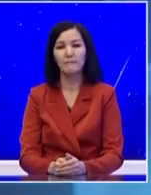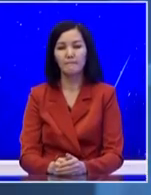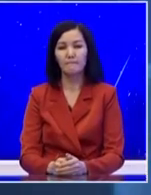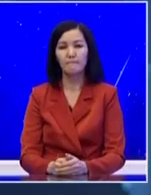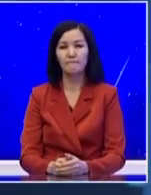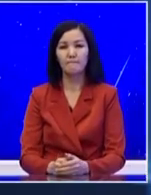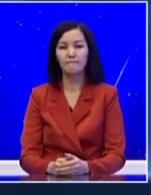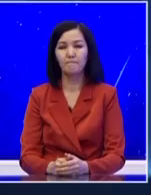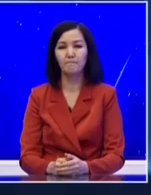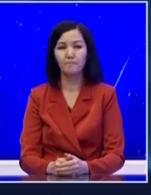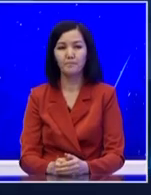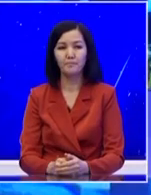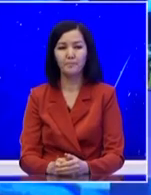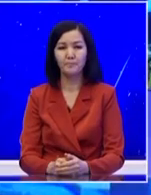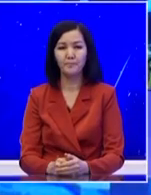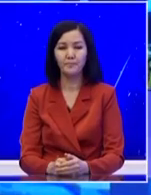Джункишев, телеканал Жетсу.